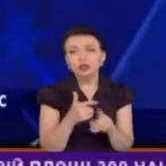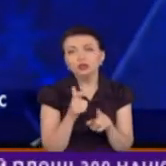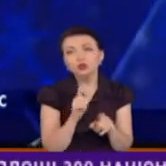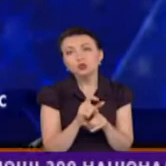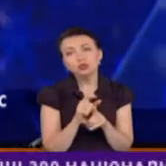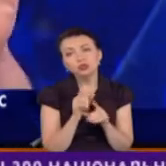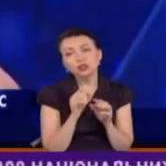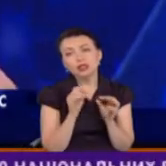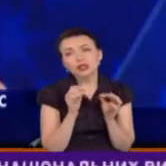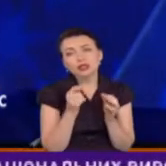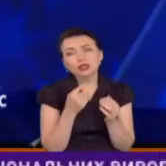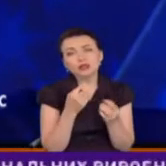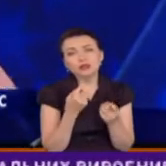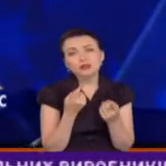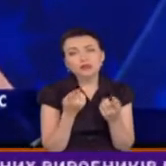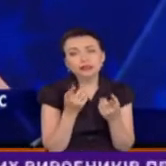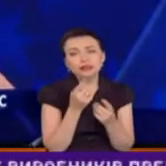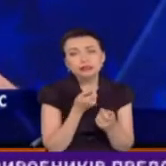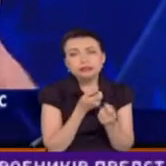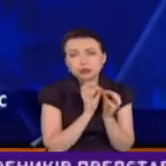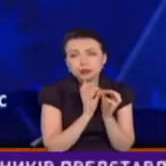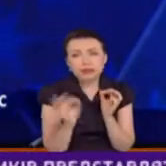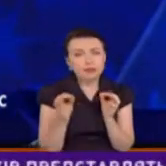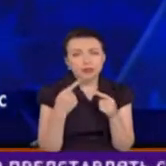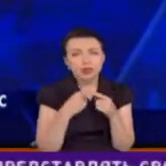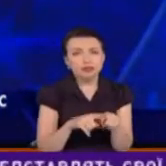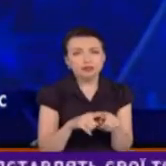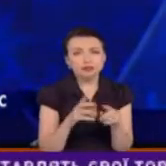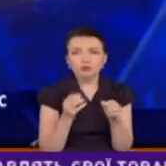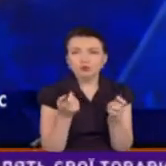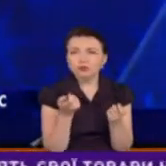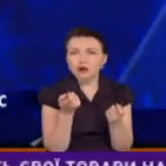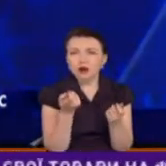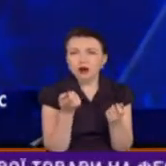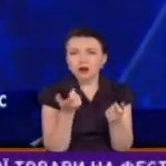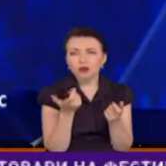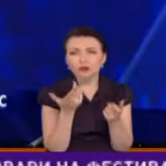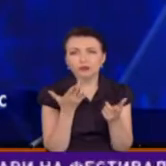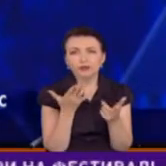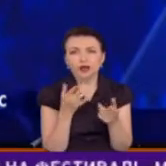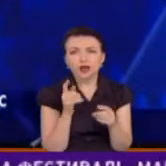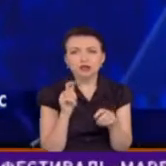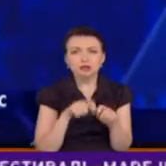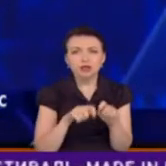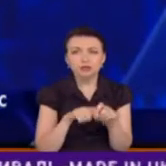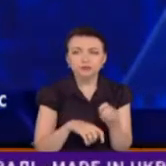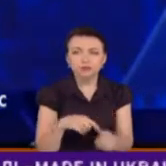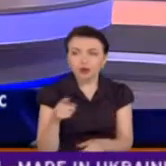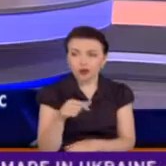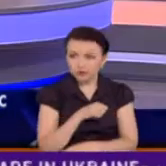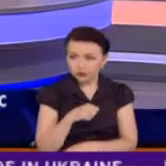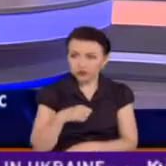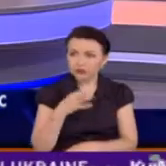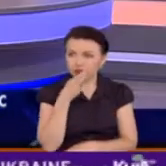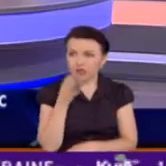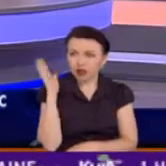тонкі механізми, повірте, там не, ну, це ну, дуже мала кількість обмежена експертів, реальних. Ну, ви ж самі он тільки що сказали про